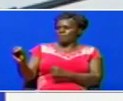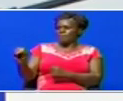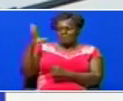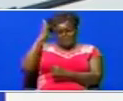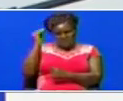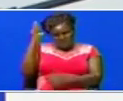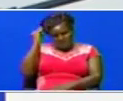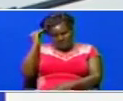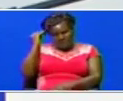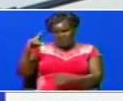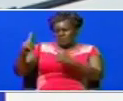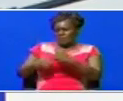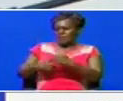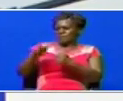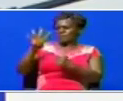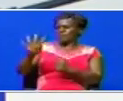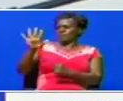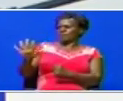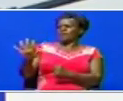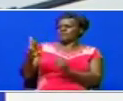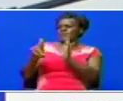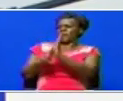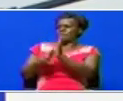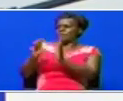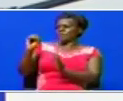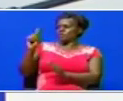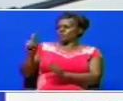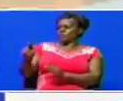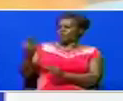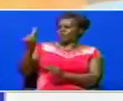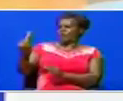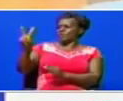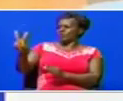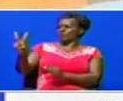Mohammed Dida, 645, representing 0.12%.